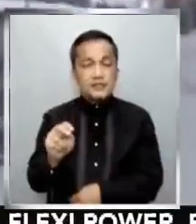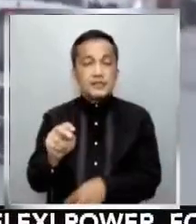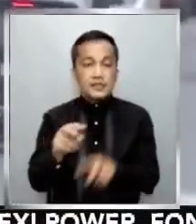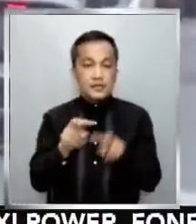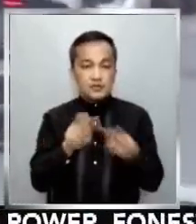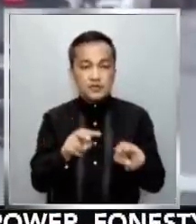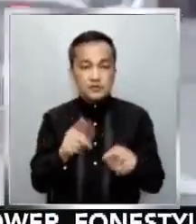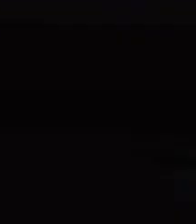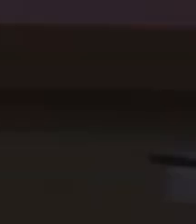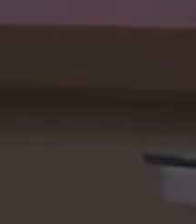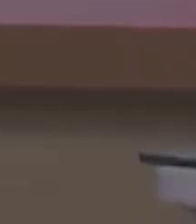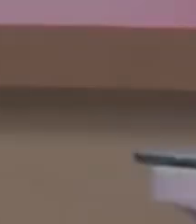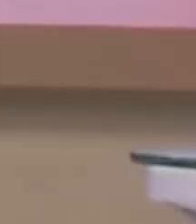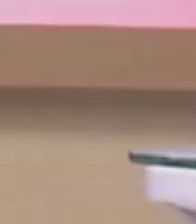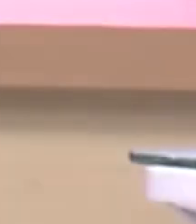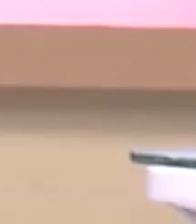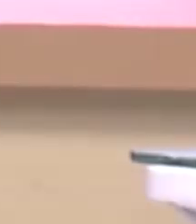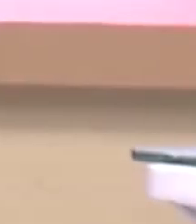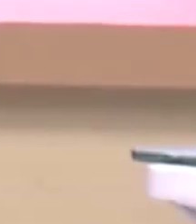oras.